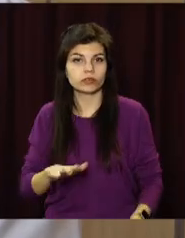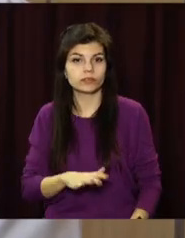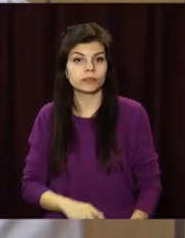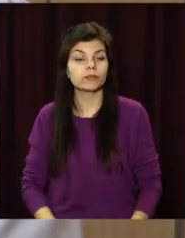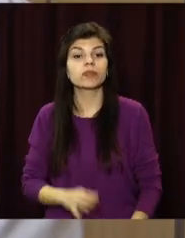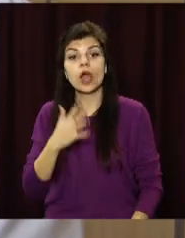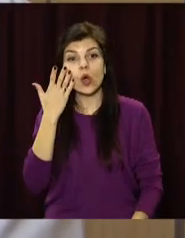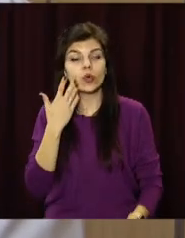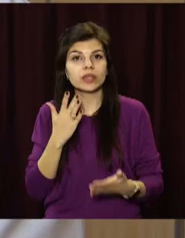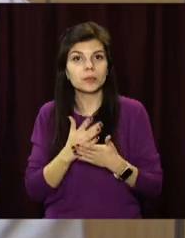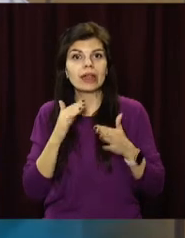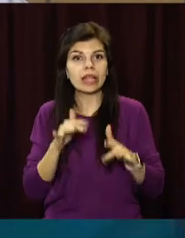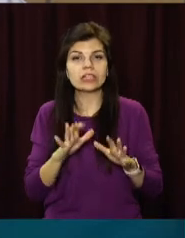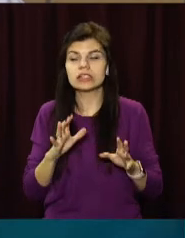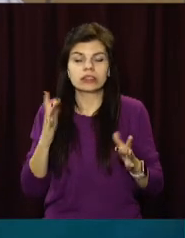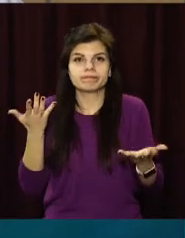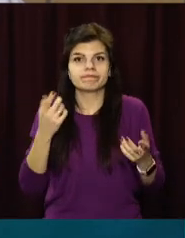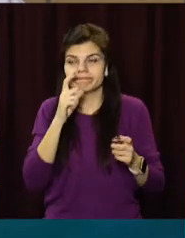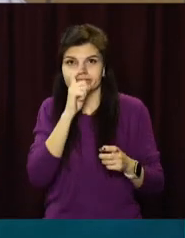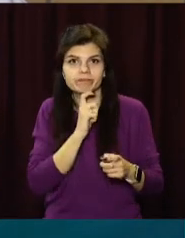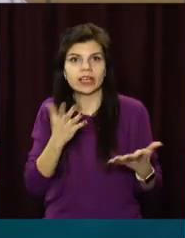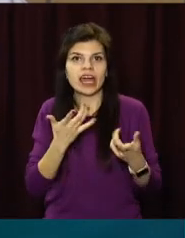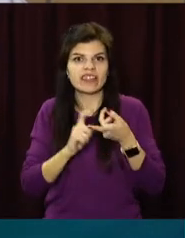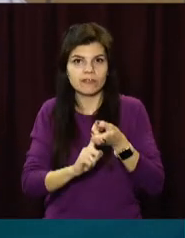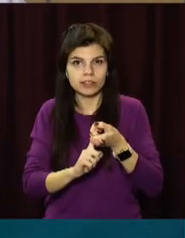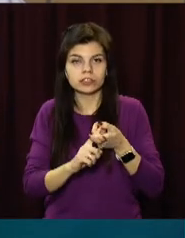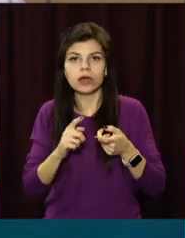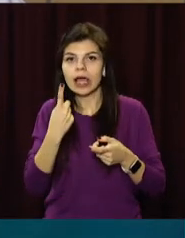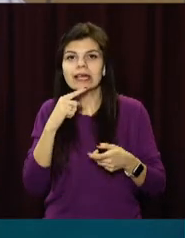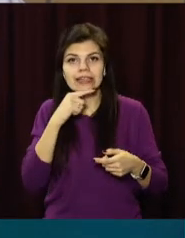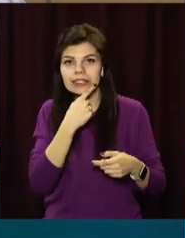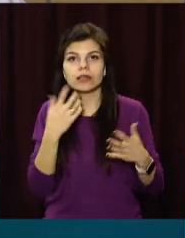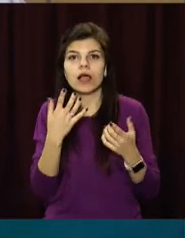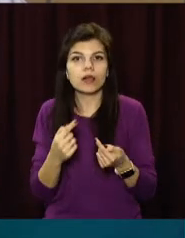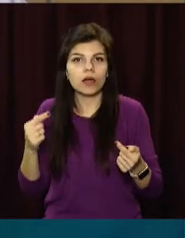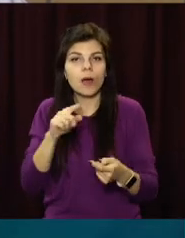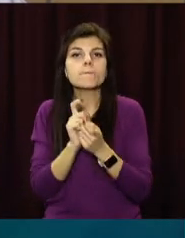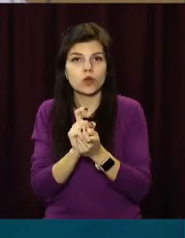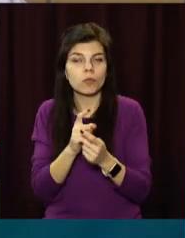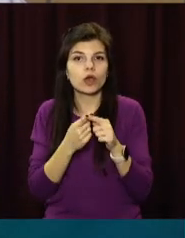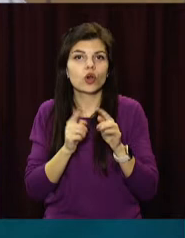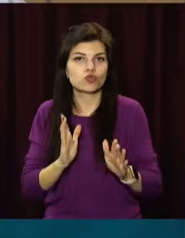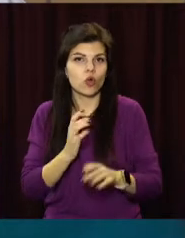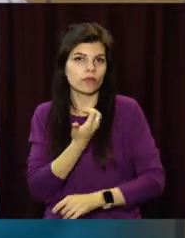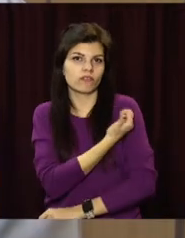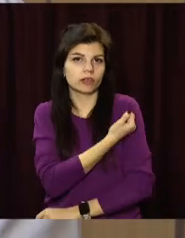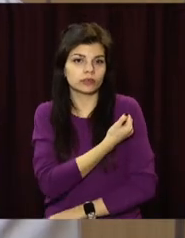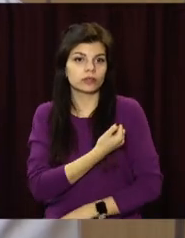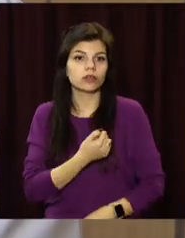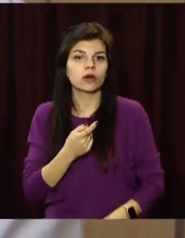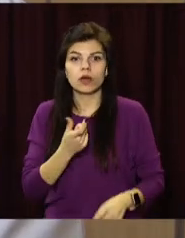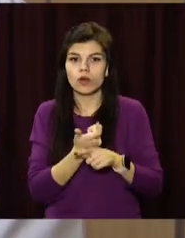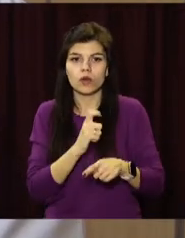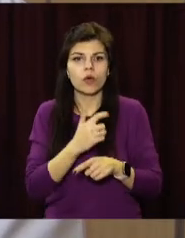Когда имеешь дело с неизвестной инфекцией, единственный достоверный способ борьбы с ней – это только вакцинация. Мы слишком